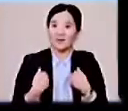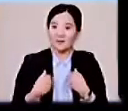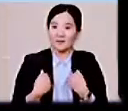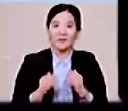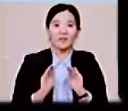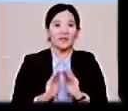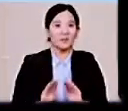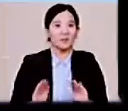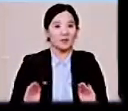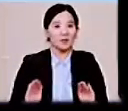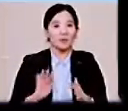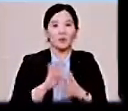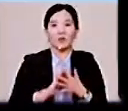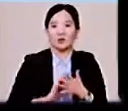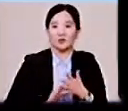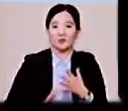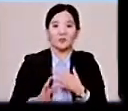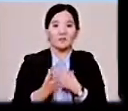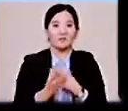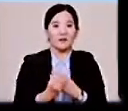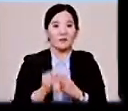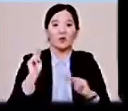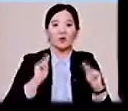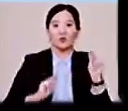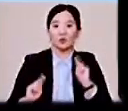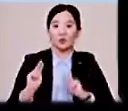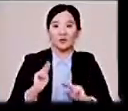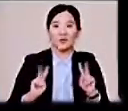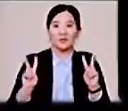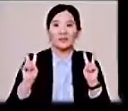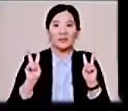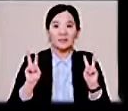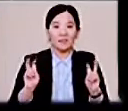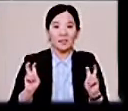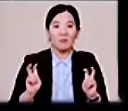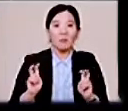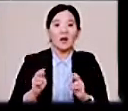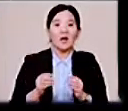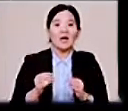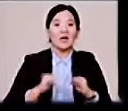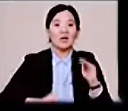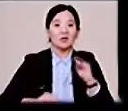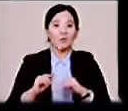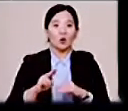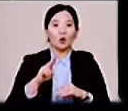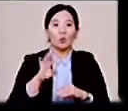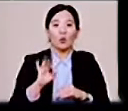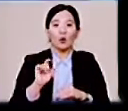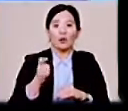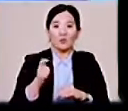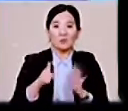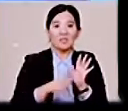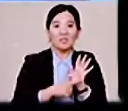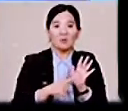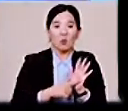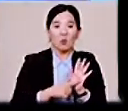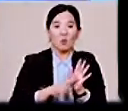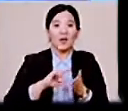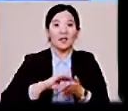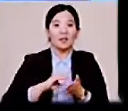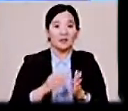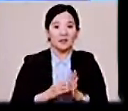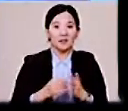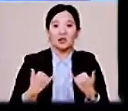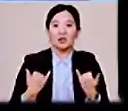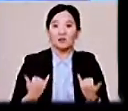Здравствуйте, ребят. Мы продолжаем с вами изучать тему растворы по химии в 7 классе. И сегодня